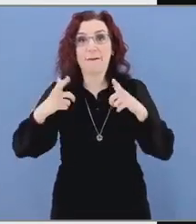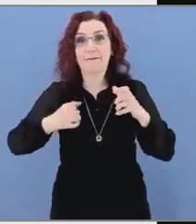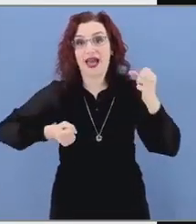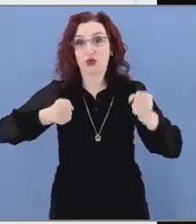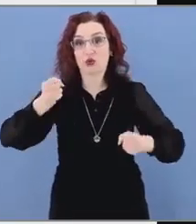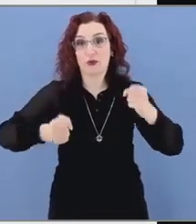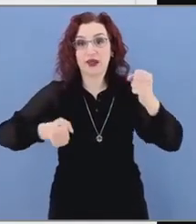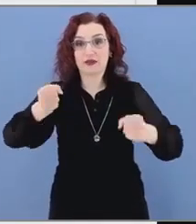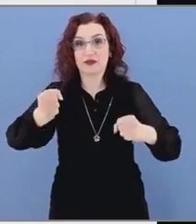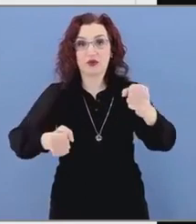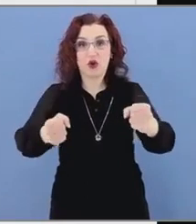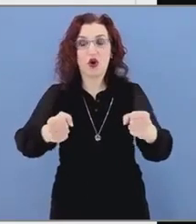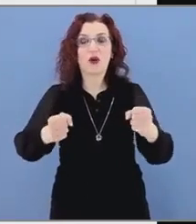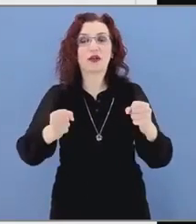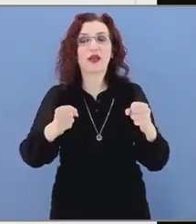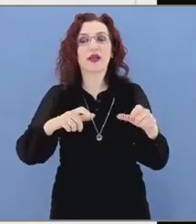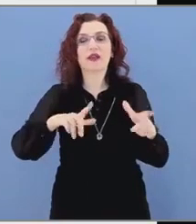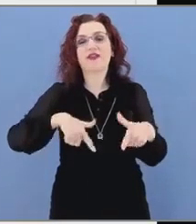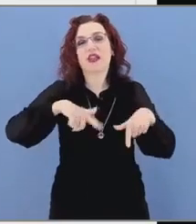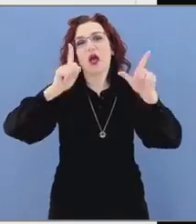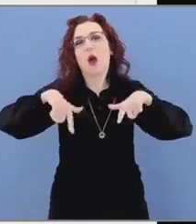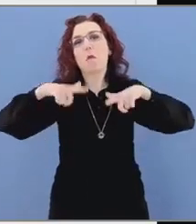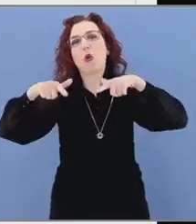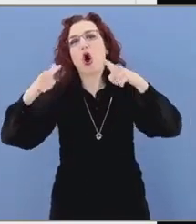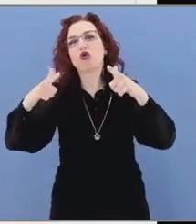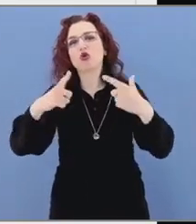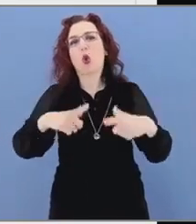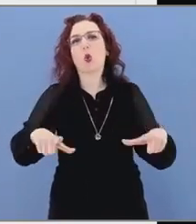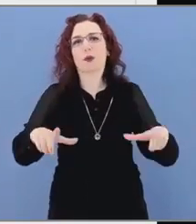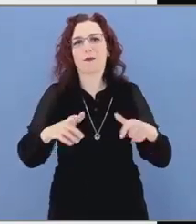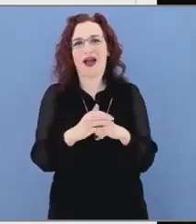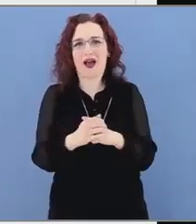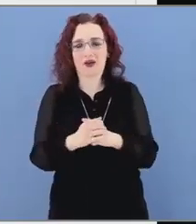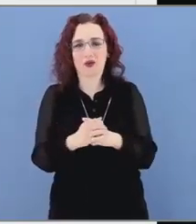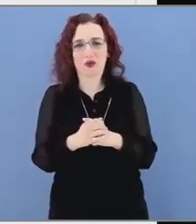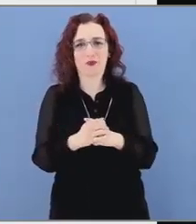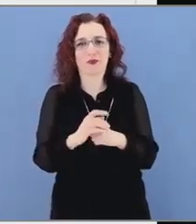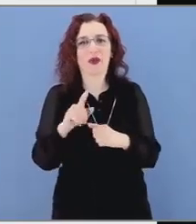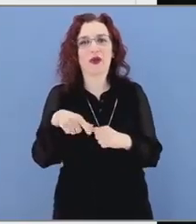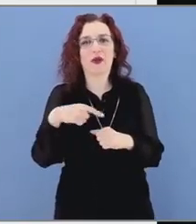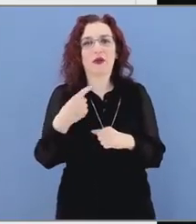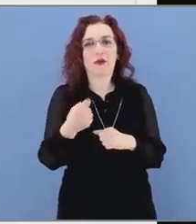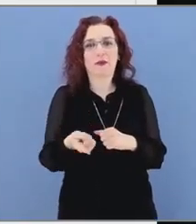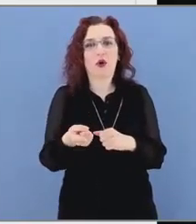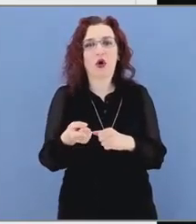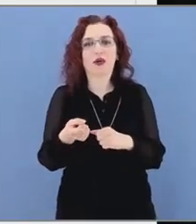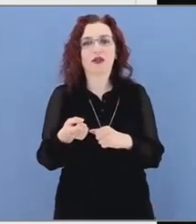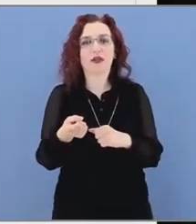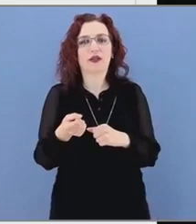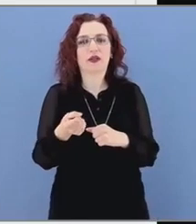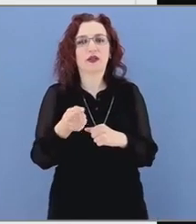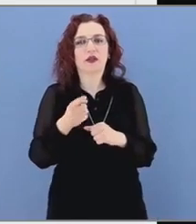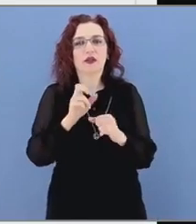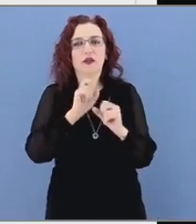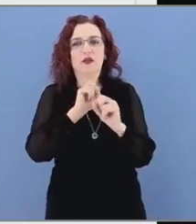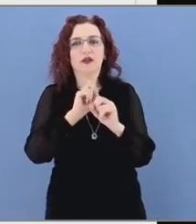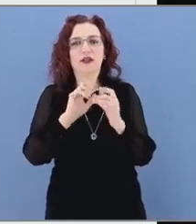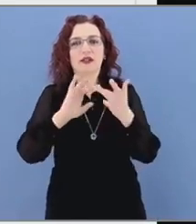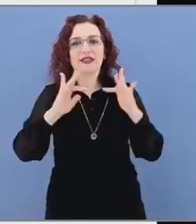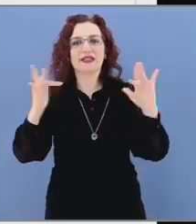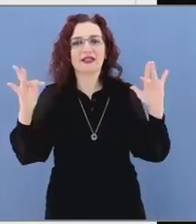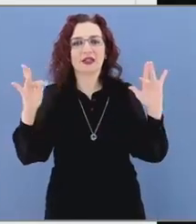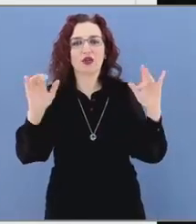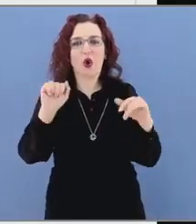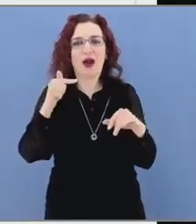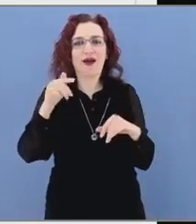Poi questa è la call pubblica che è attiva, quindi sul sito dell'Ater va inserito semplicemente il CAP, il codice